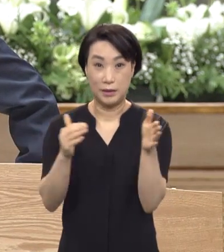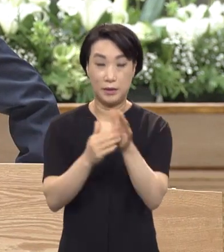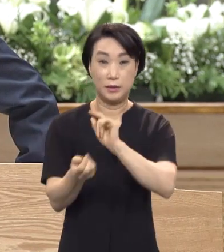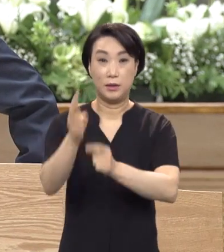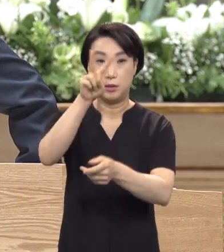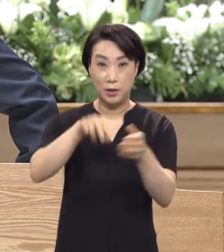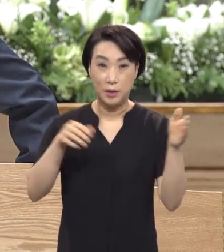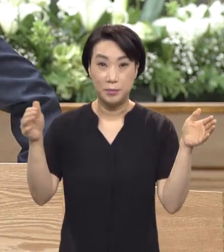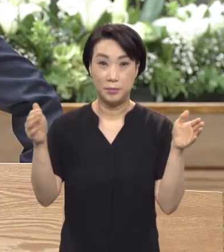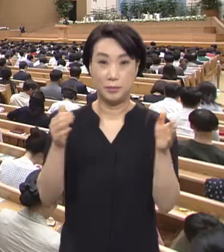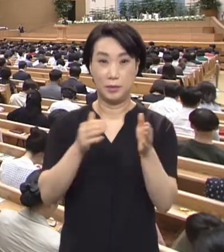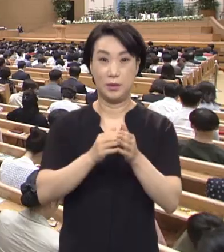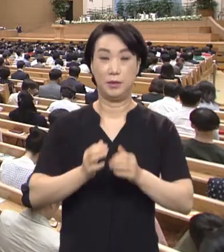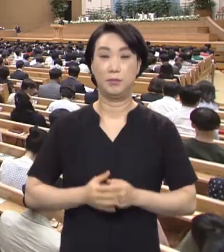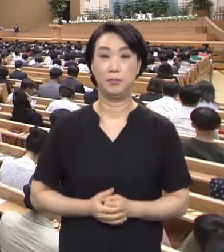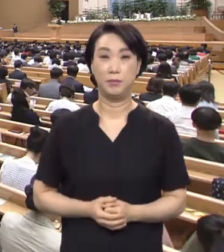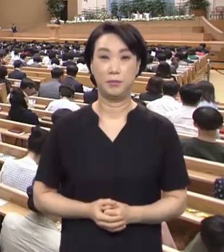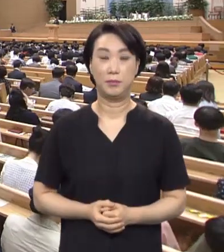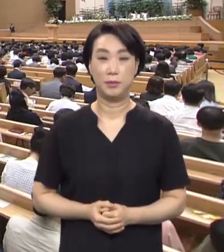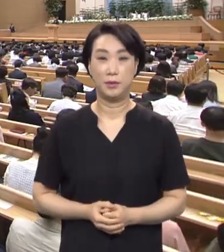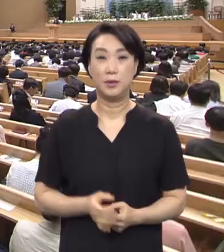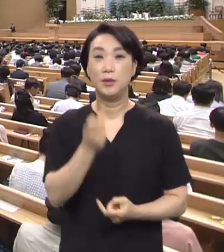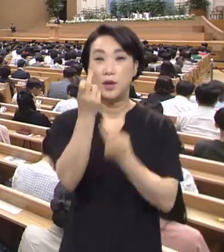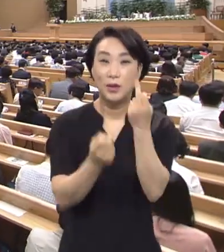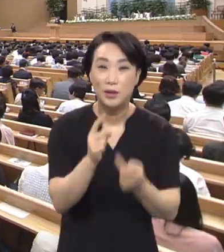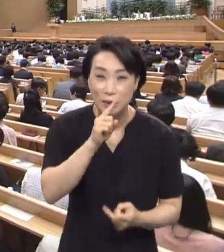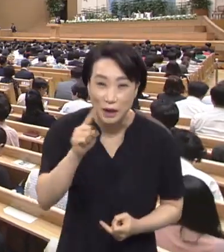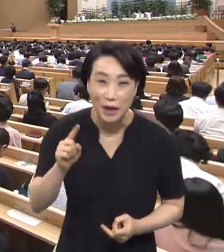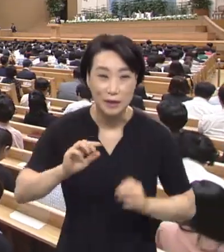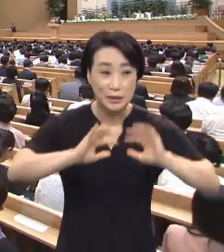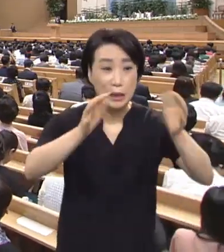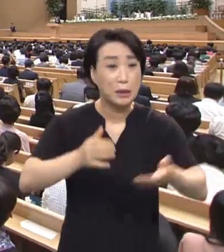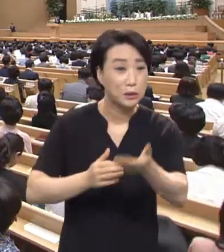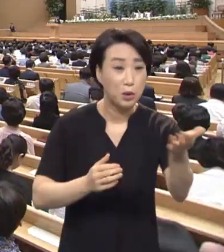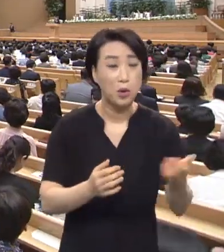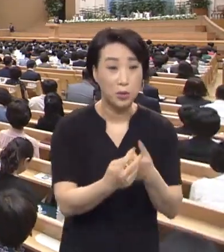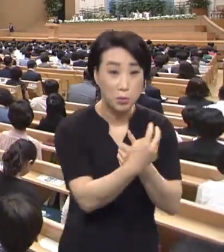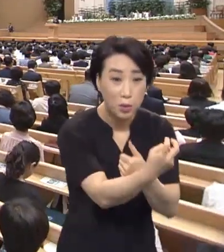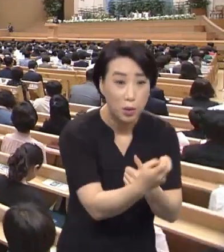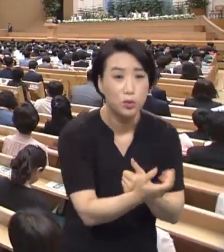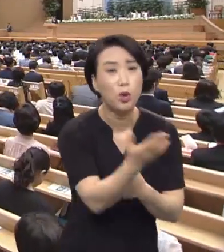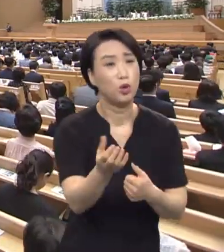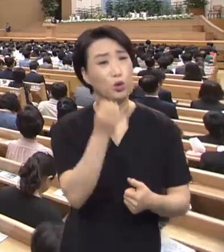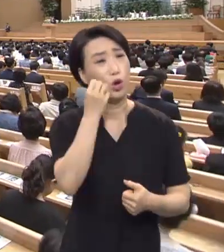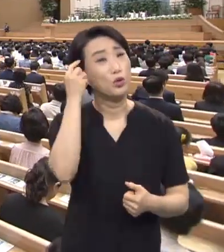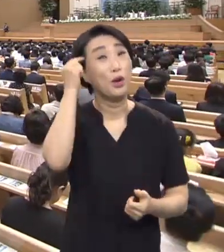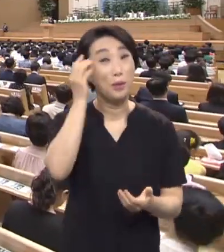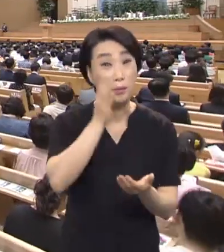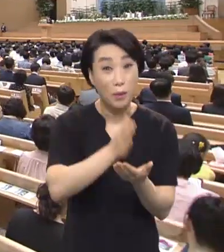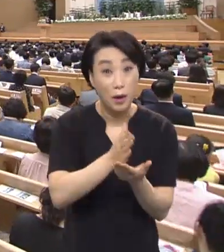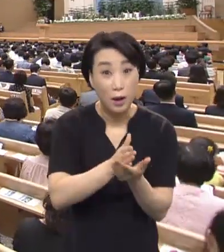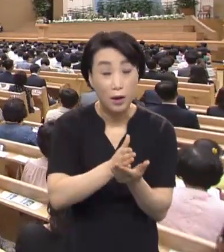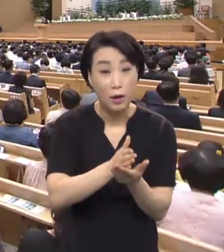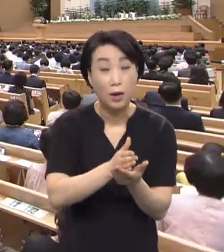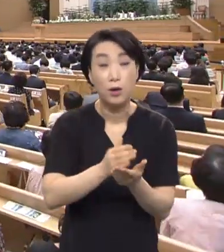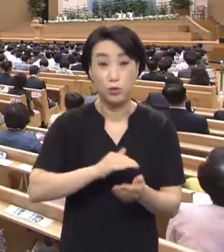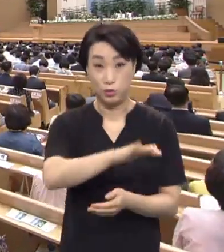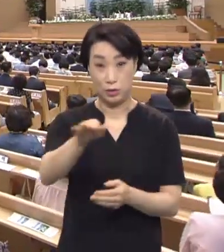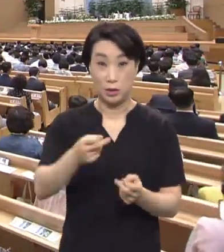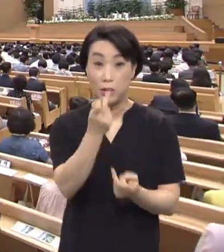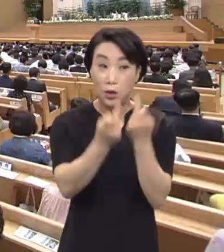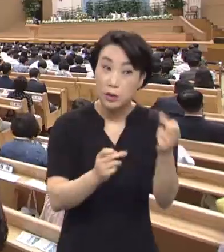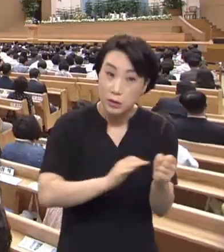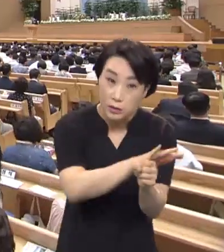16절까지를 대독합니다. 형제들아, 세상이 너희를 미워하거든 이상히 여기지 말라. 우리가